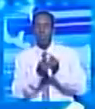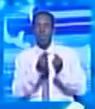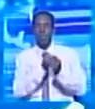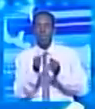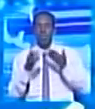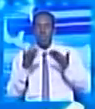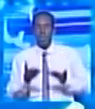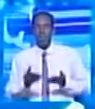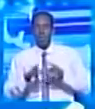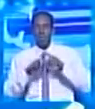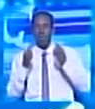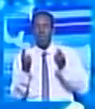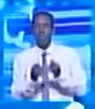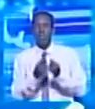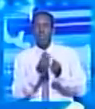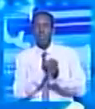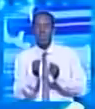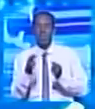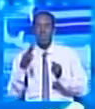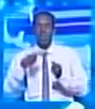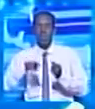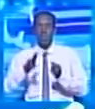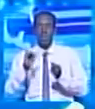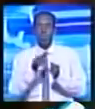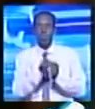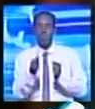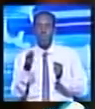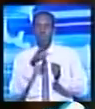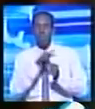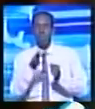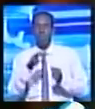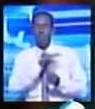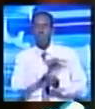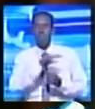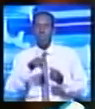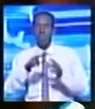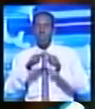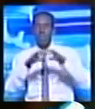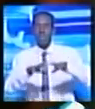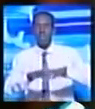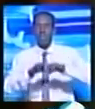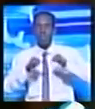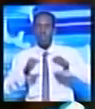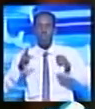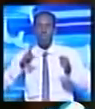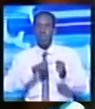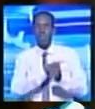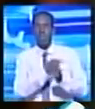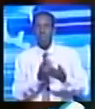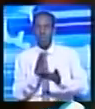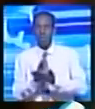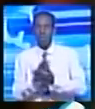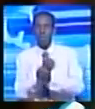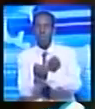aujourd'hui l'itinéraire de cet individu hors du commun. Reportage. Les agents de la sécurité nationale ont arrêté à la nuit du 16